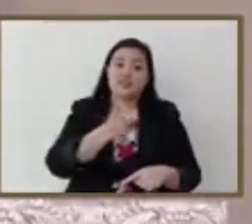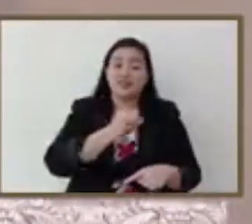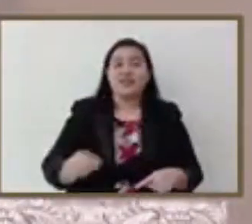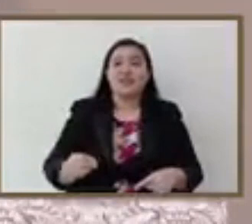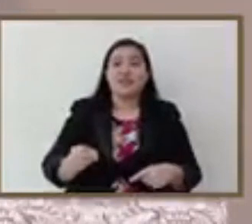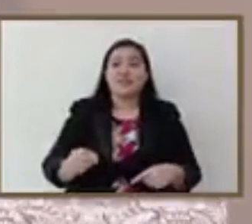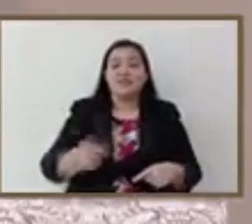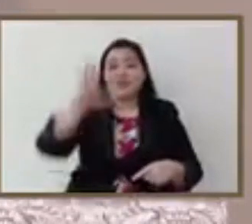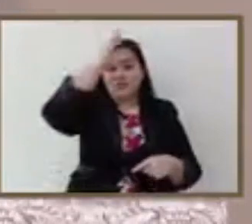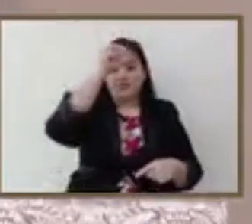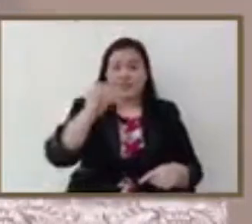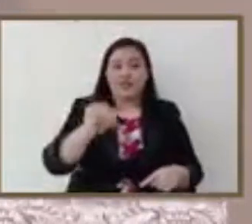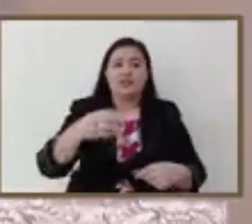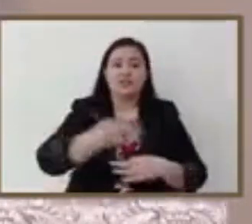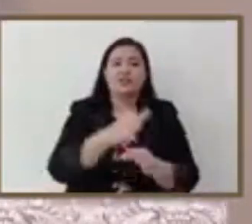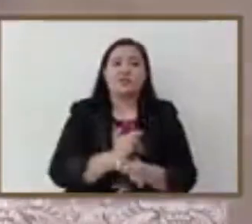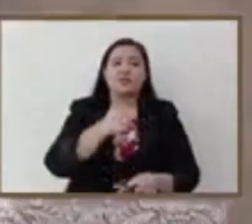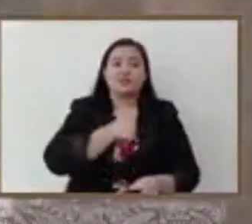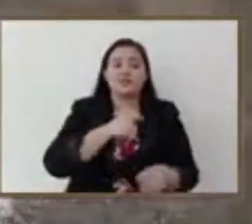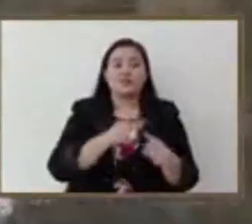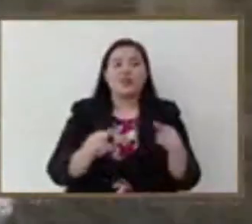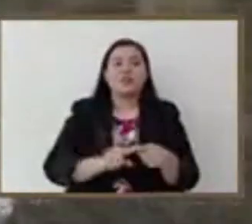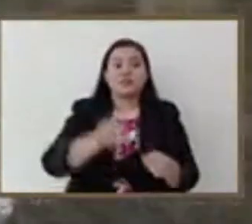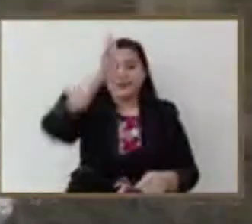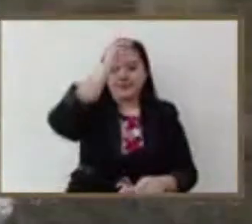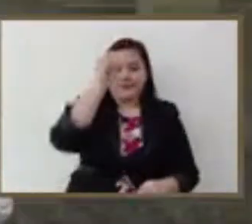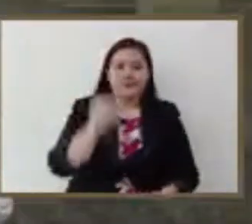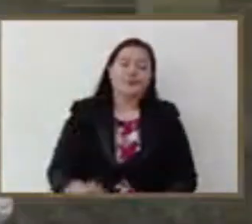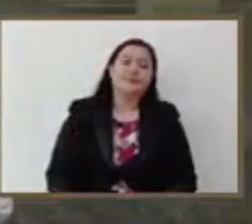You understand? So, kapatid,